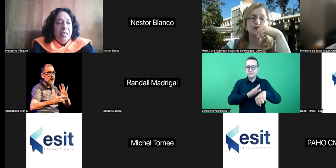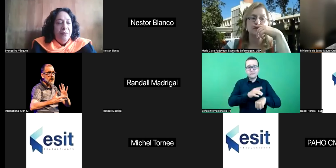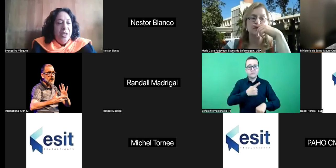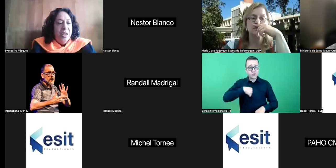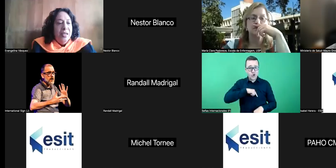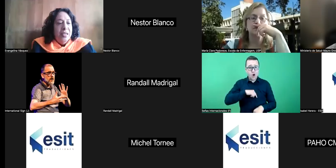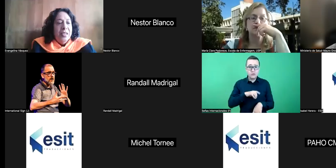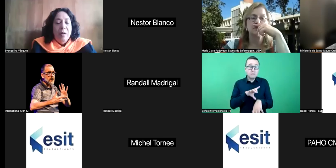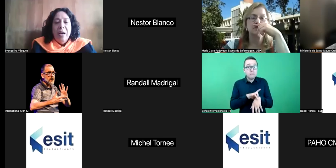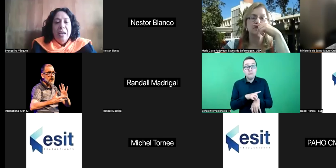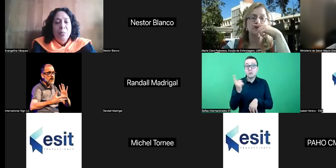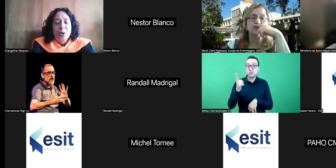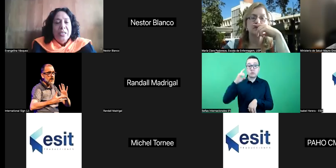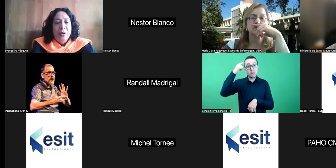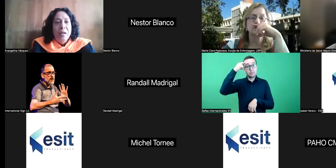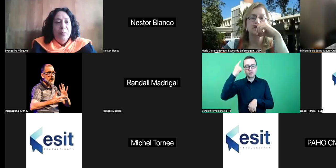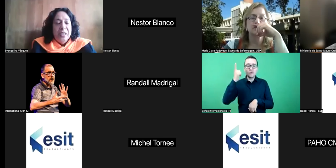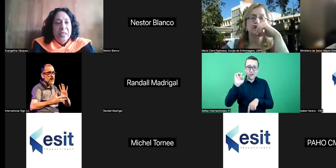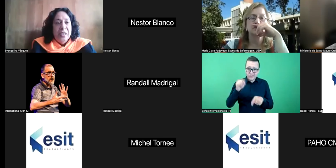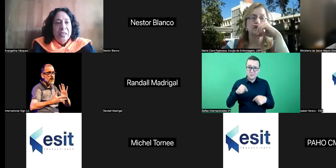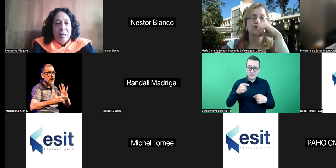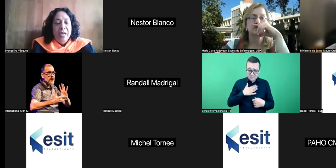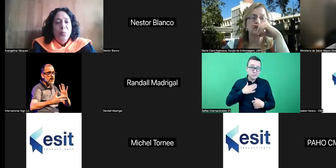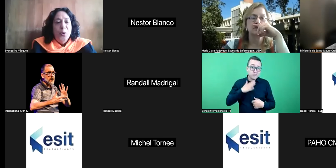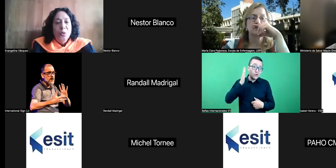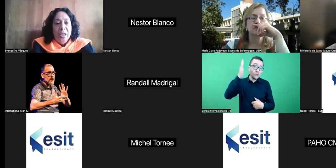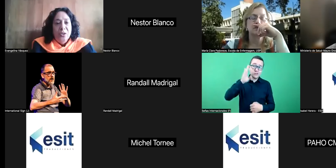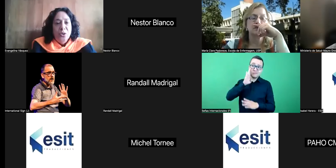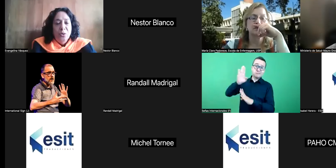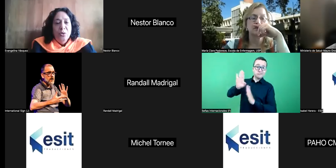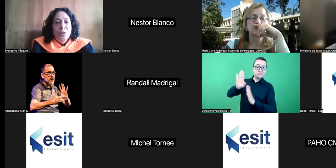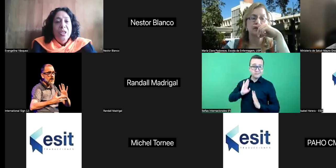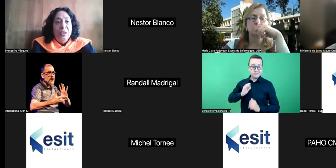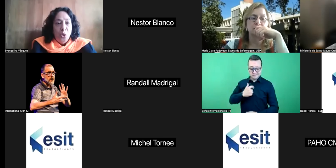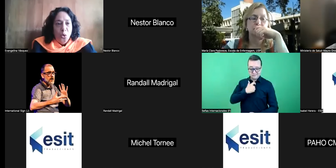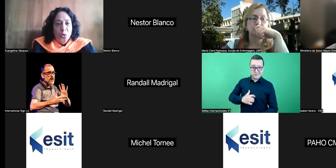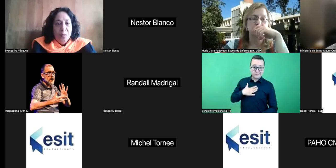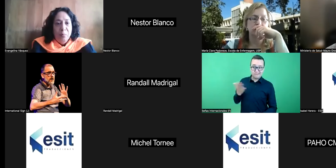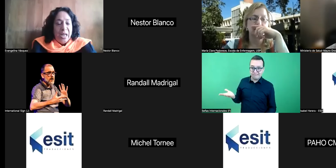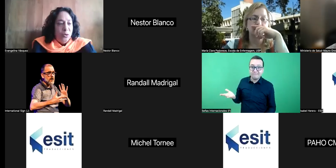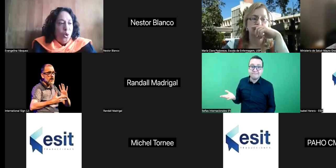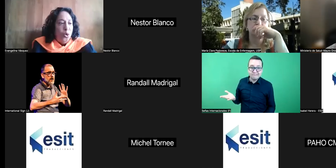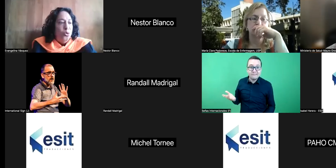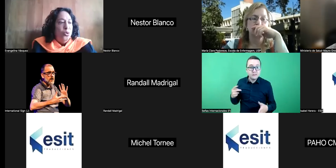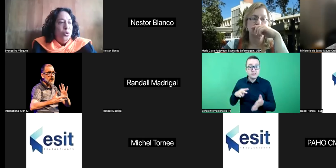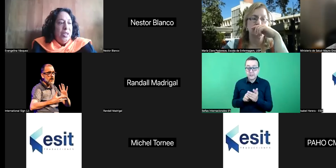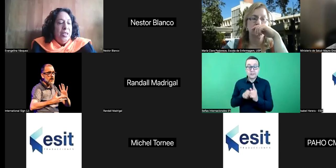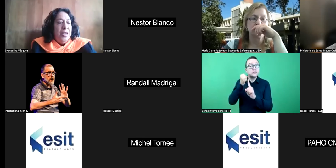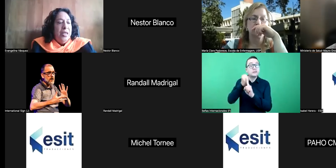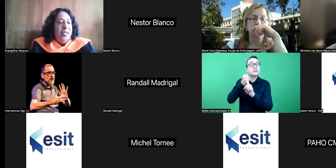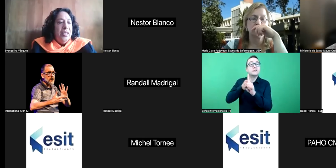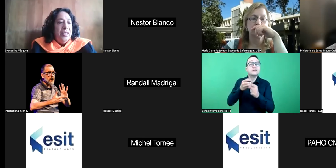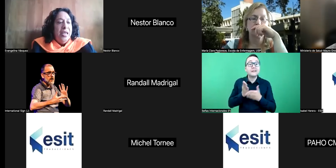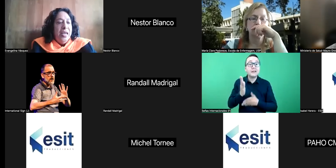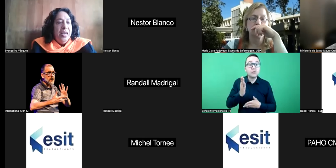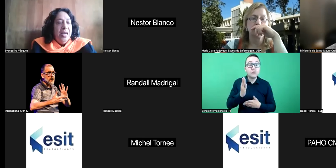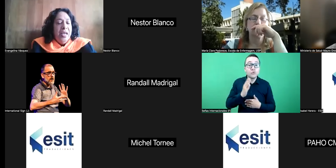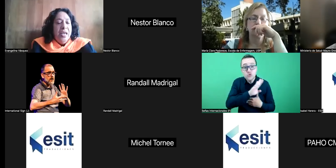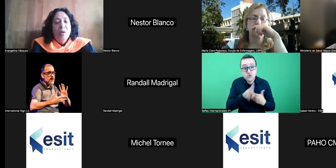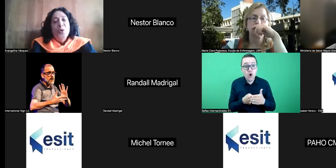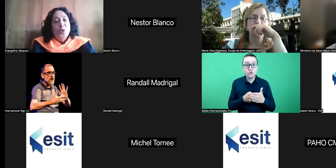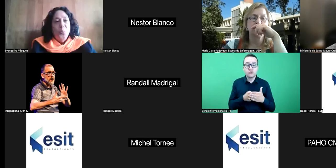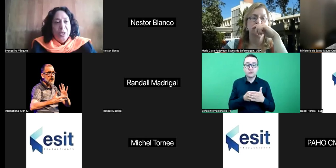nous avons été ou nous serons des patients à un moment donné. Travailler pour la sécurité du patient et travailler pour les